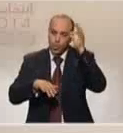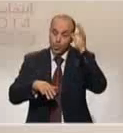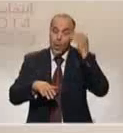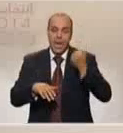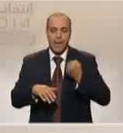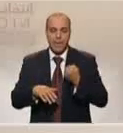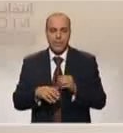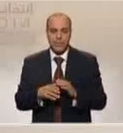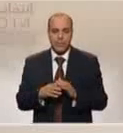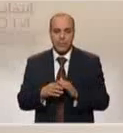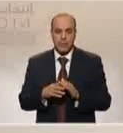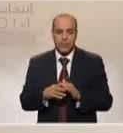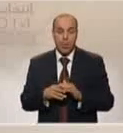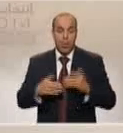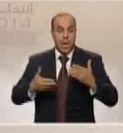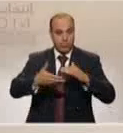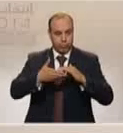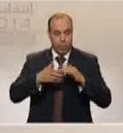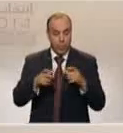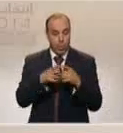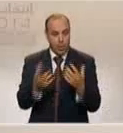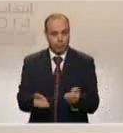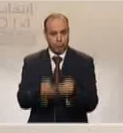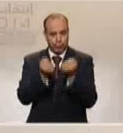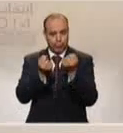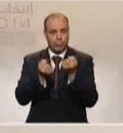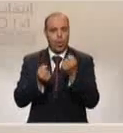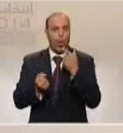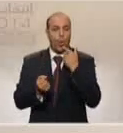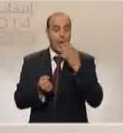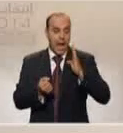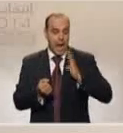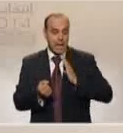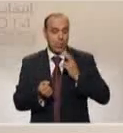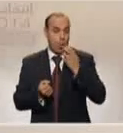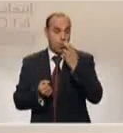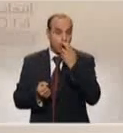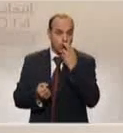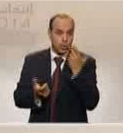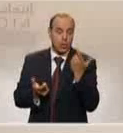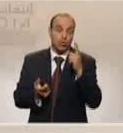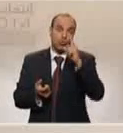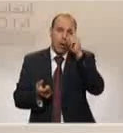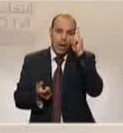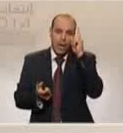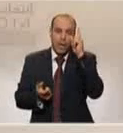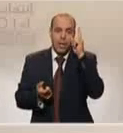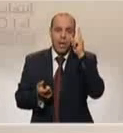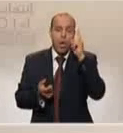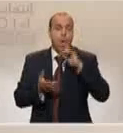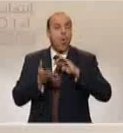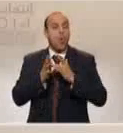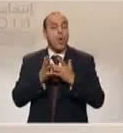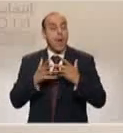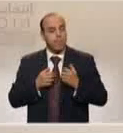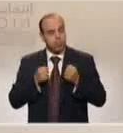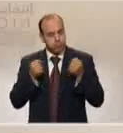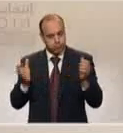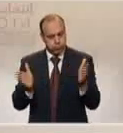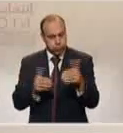الارهاب وسا استعيد هيبه الدوله وسامك الجيش وقوى الامن الداخلي بحول الله من كل ما يلزم من